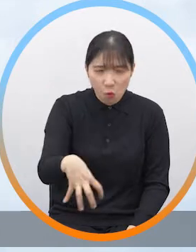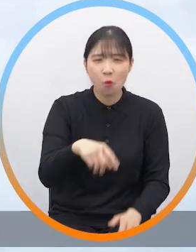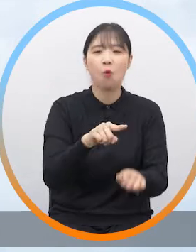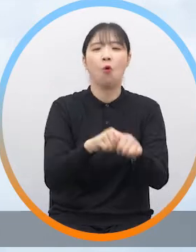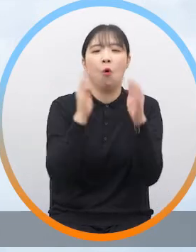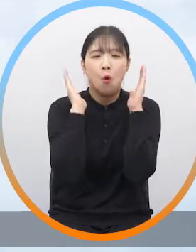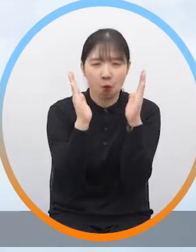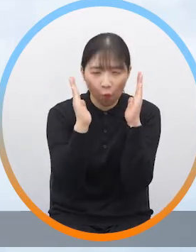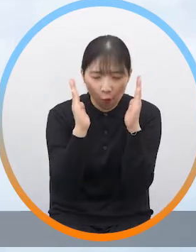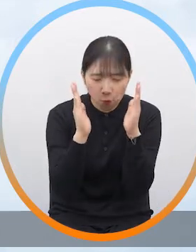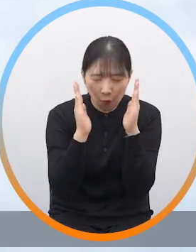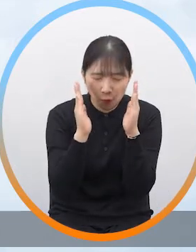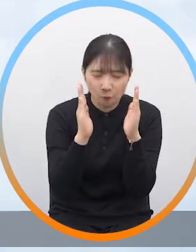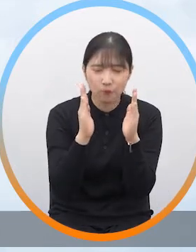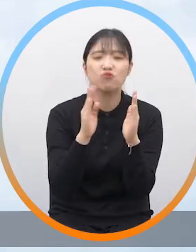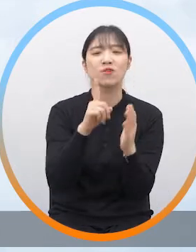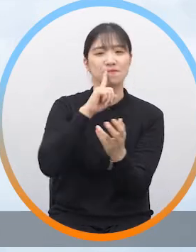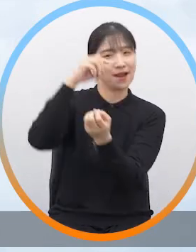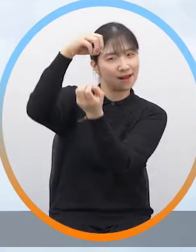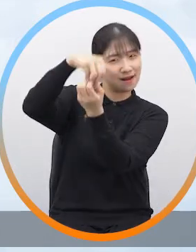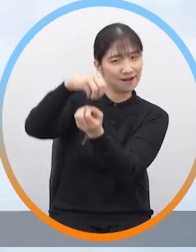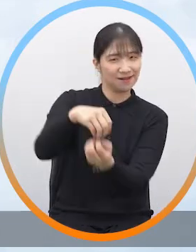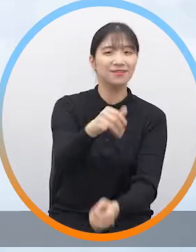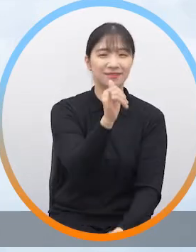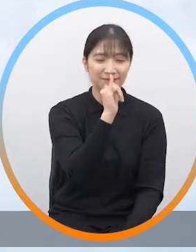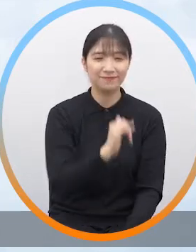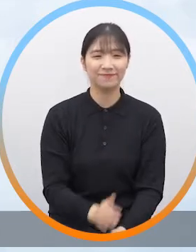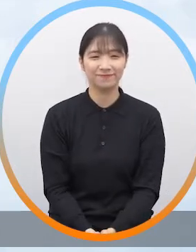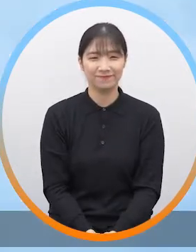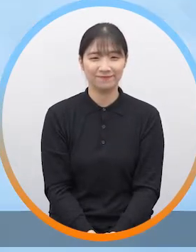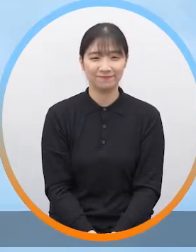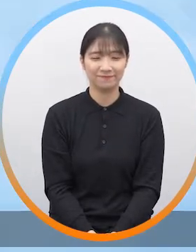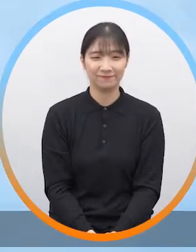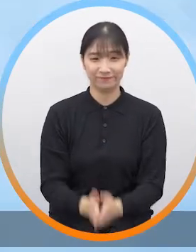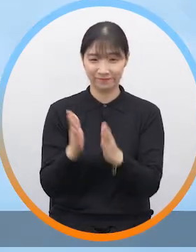왕인의 수학처다. 이렇게 지금 전해 오고 있는 것이죠.